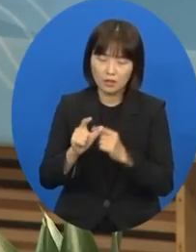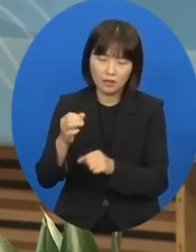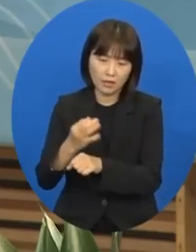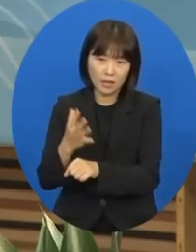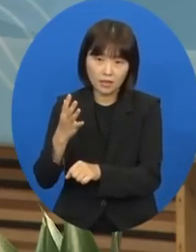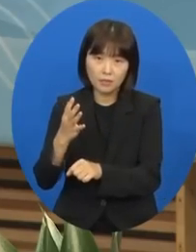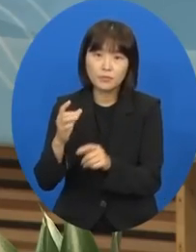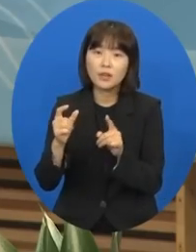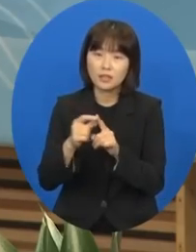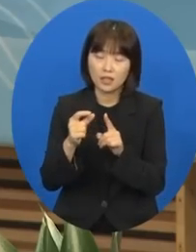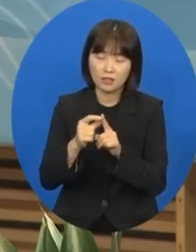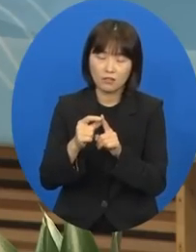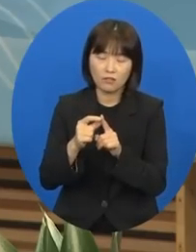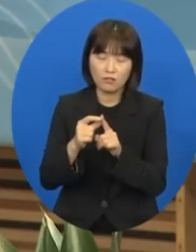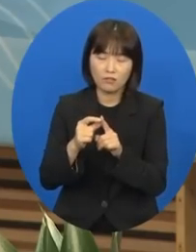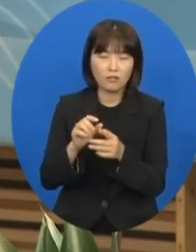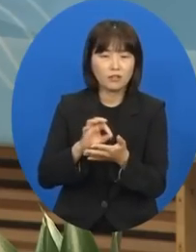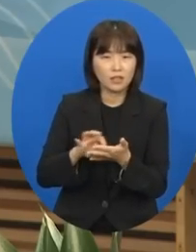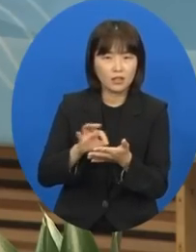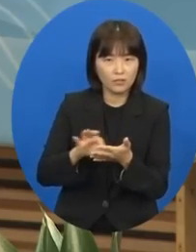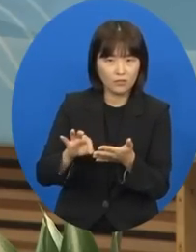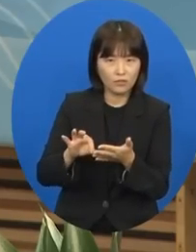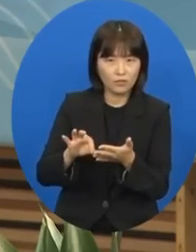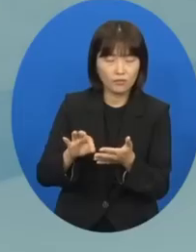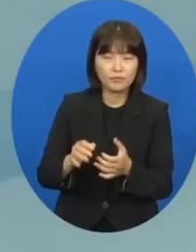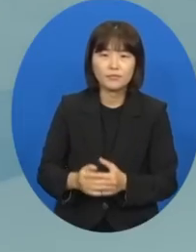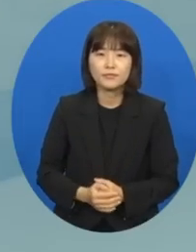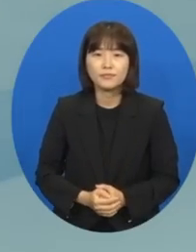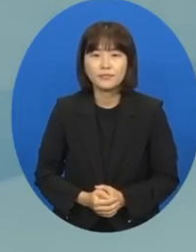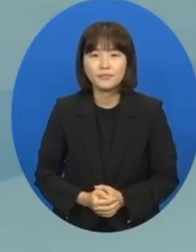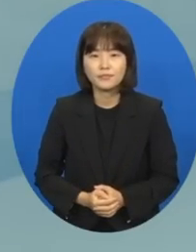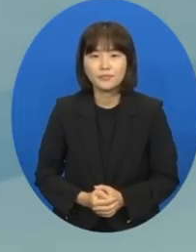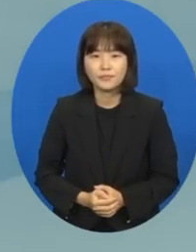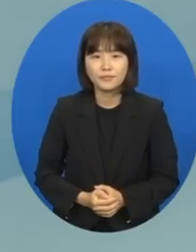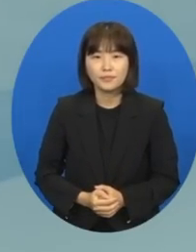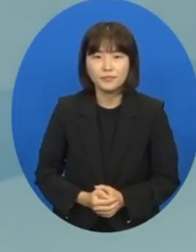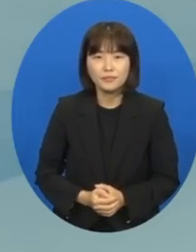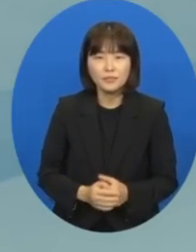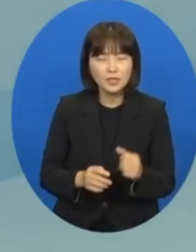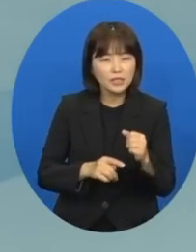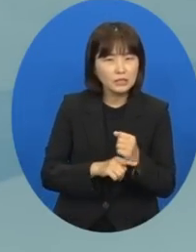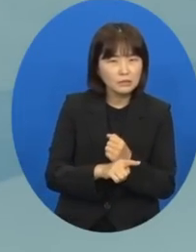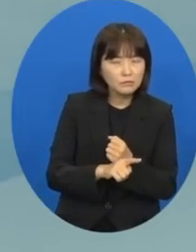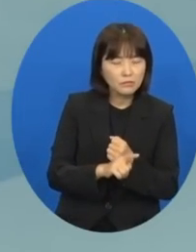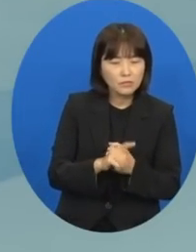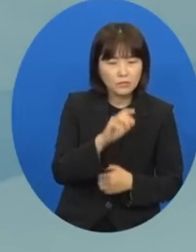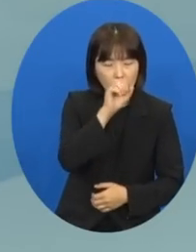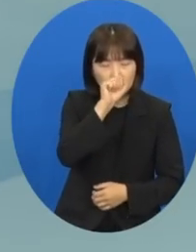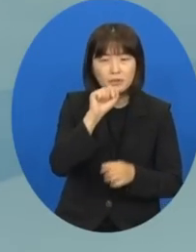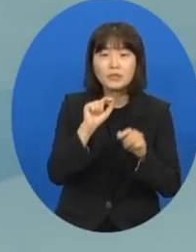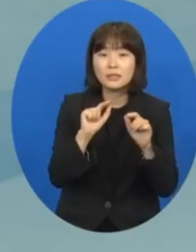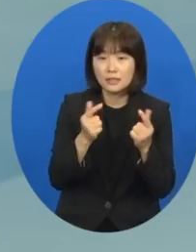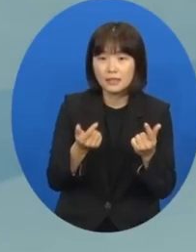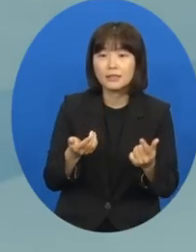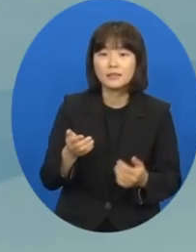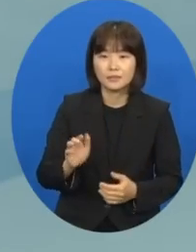단어를 최근에 선호하는 것을 알게 되었습니다. 뭐 의미가 썩 좋은 의미는